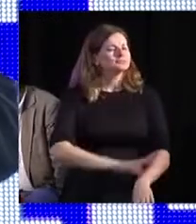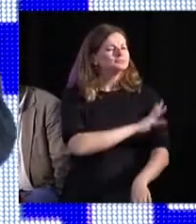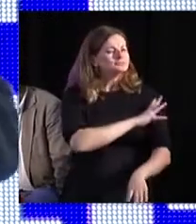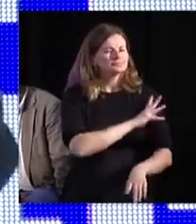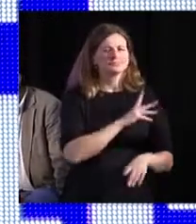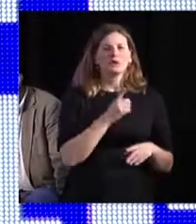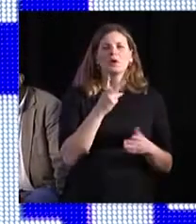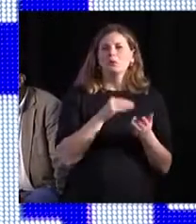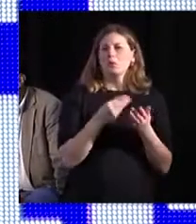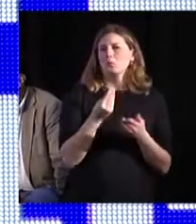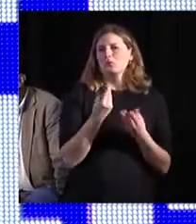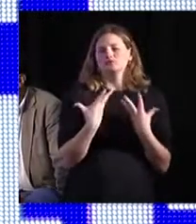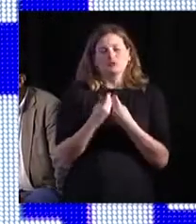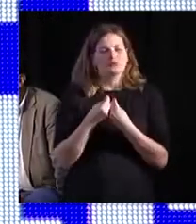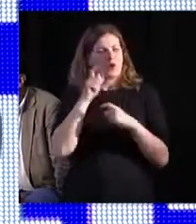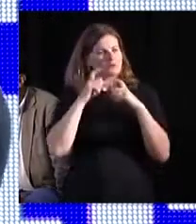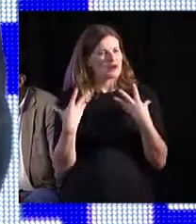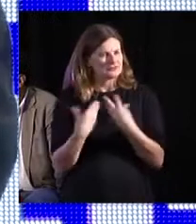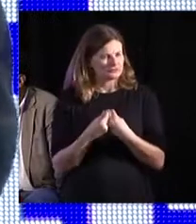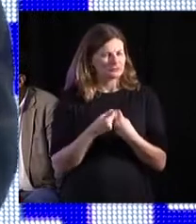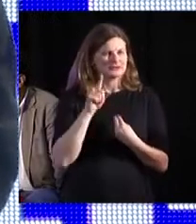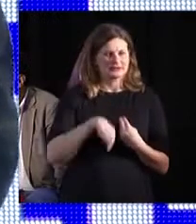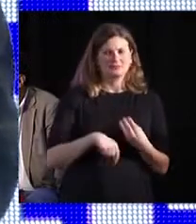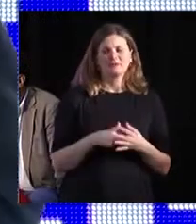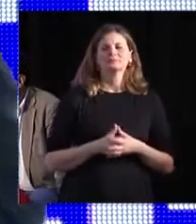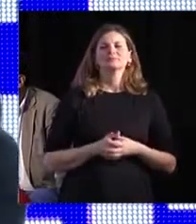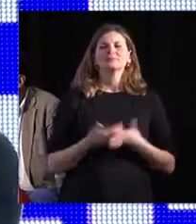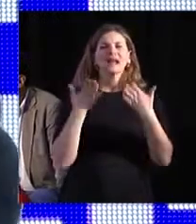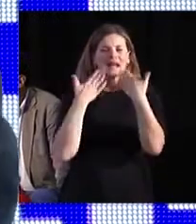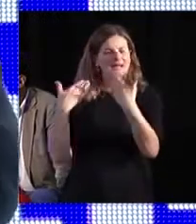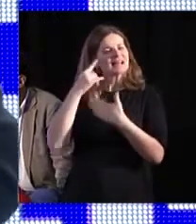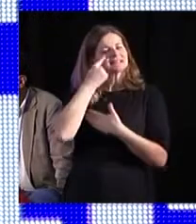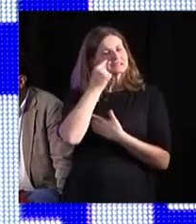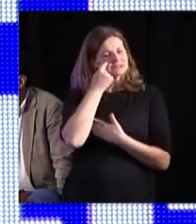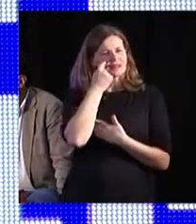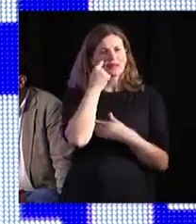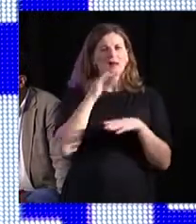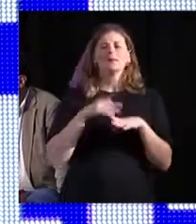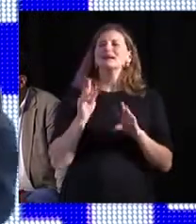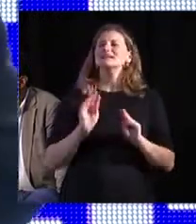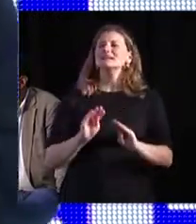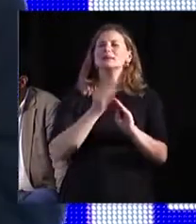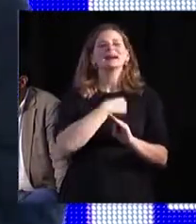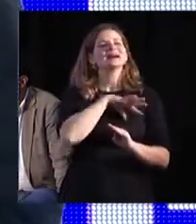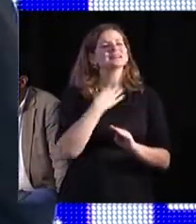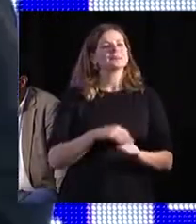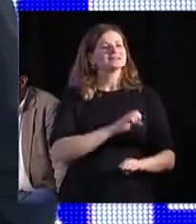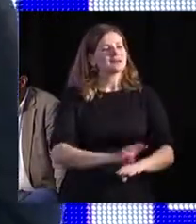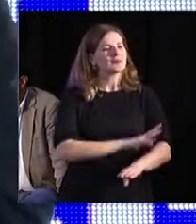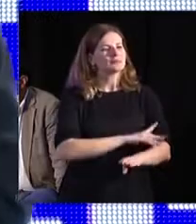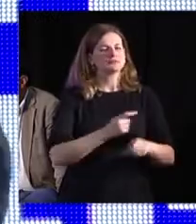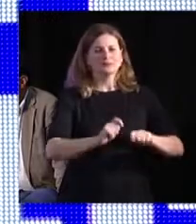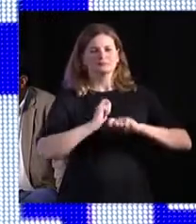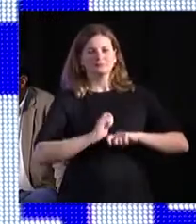nosaltres, vam acabar plorant amb ella. I gràcies, Ada, per la teva capacitat d'emocionar-te i